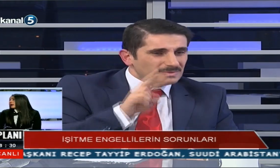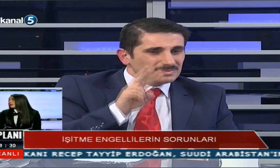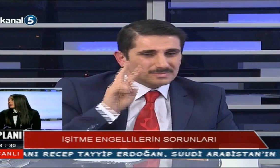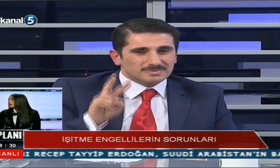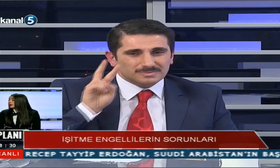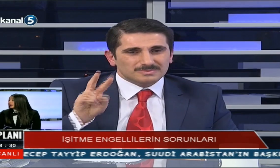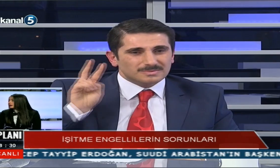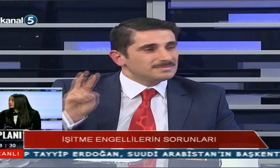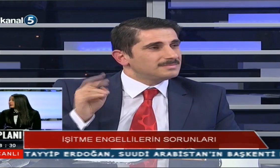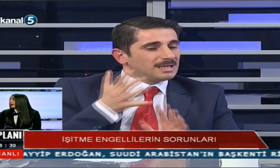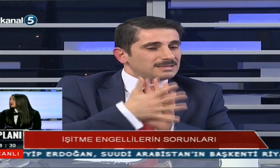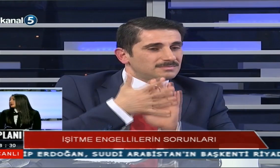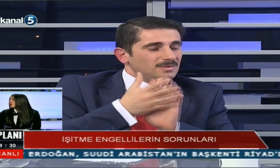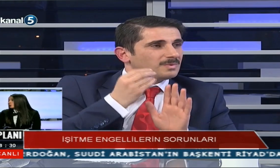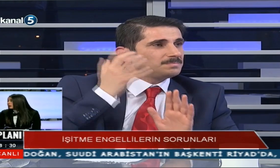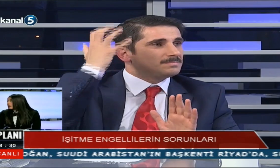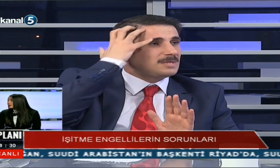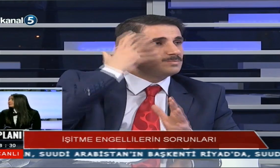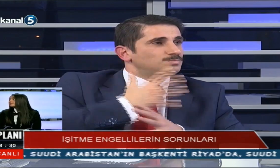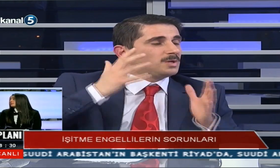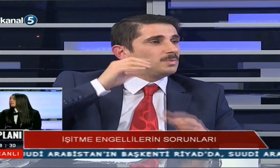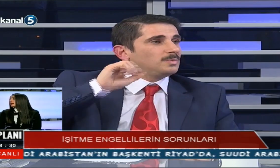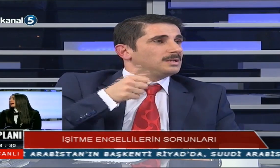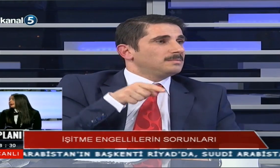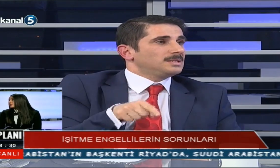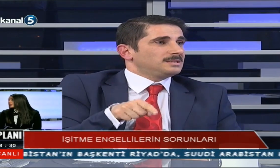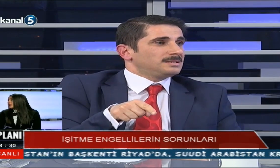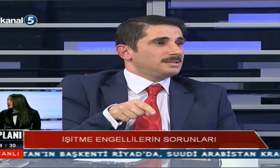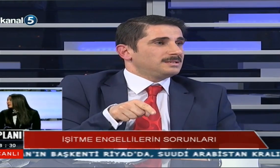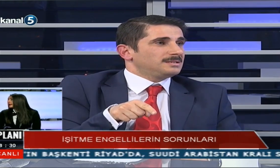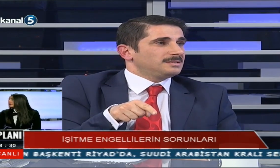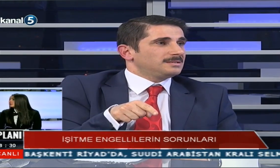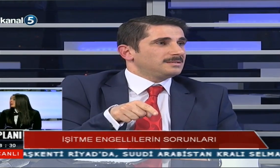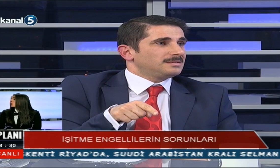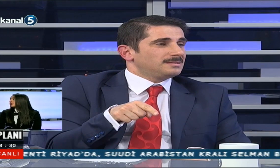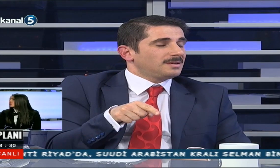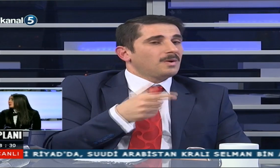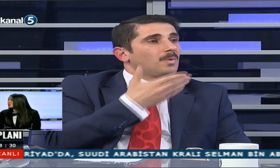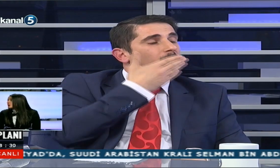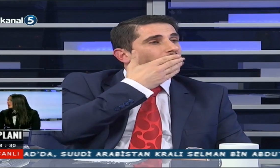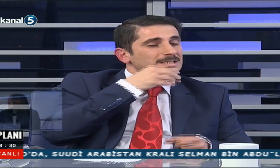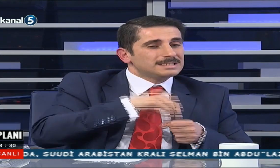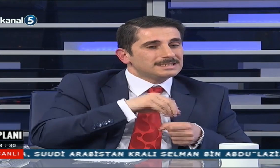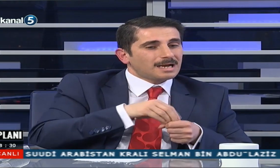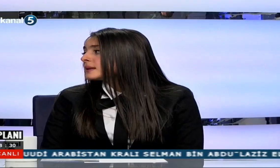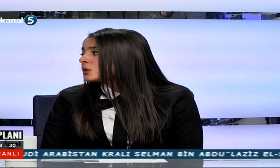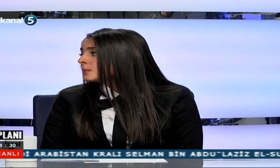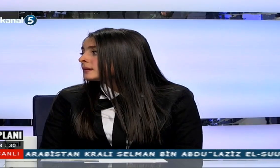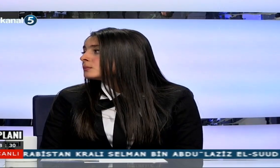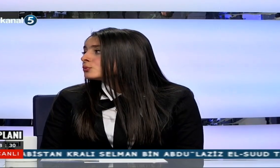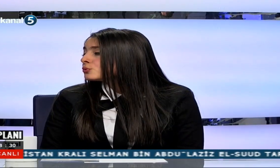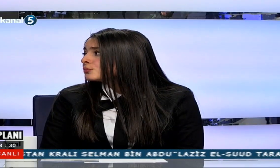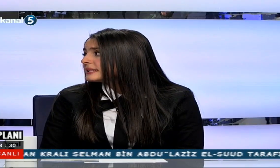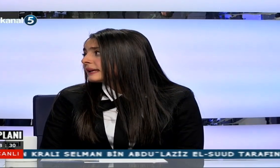Her anlamda sağlık alanında gerçekten çok önemli. En başı sağlık, eğitim ama ondan sonraki süreçlerde işaret dili